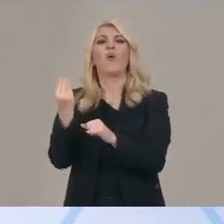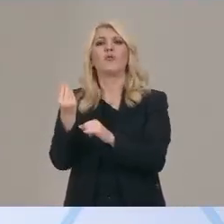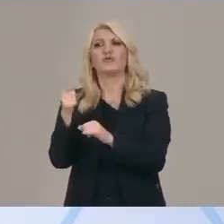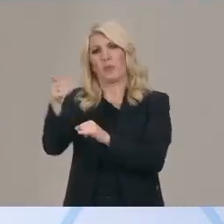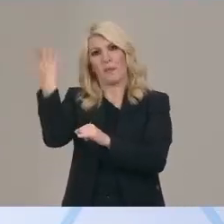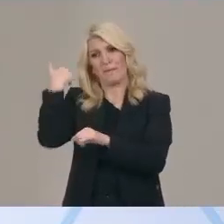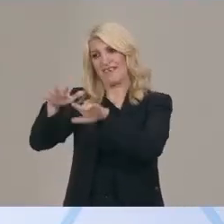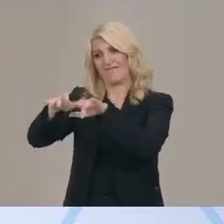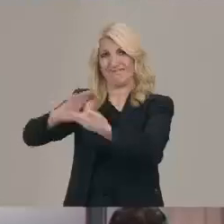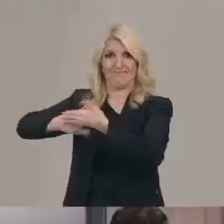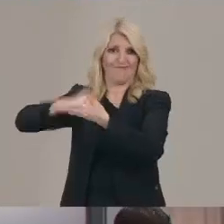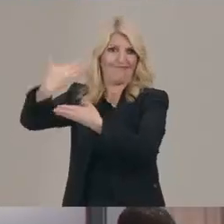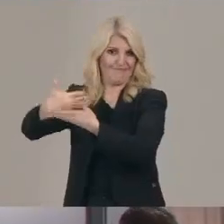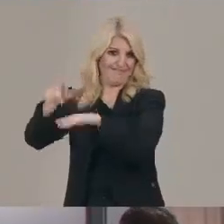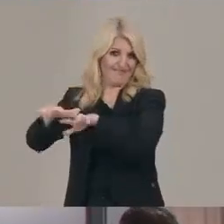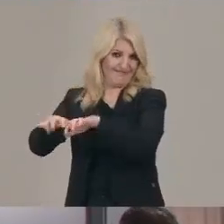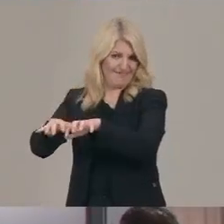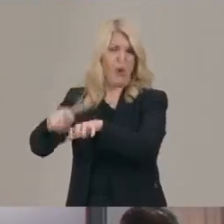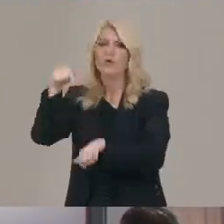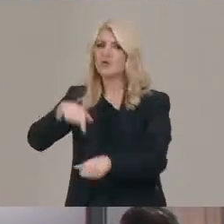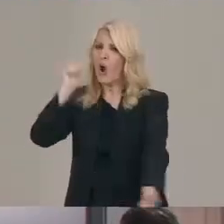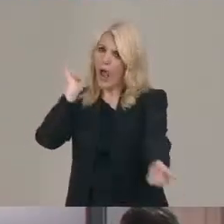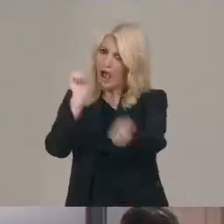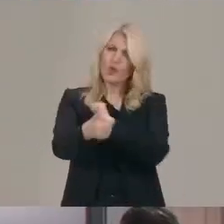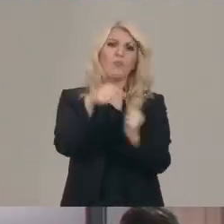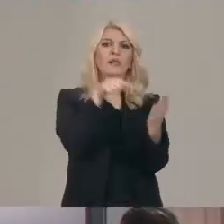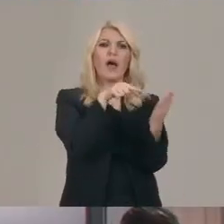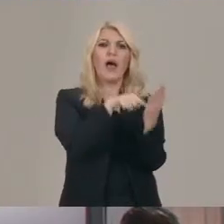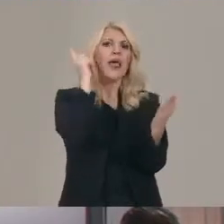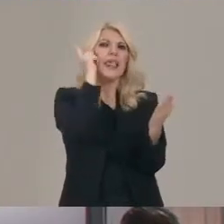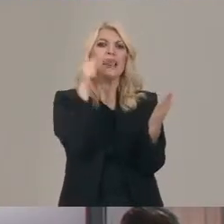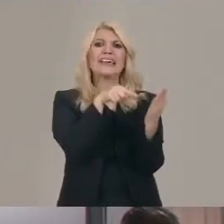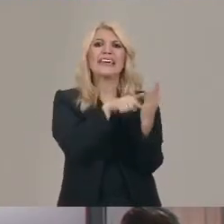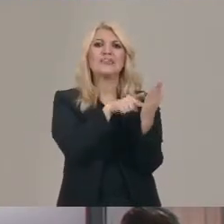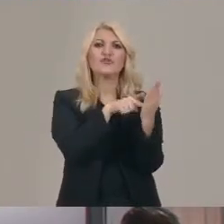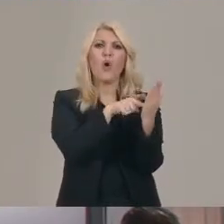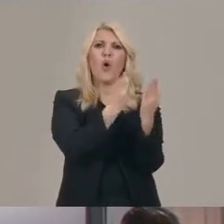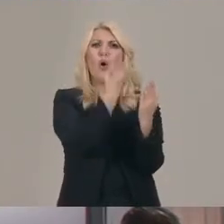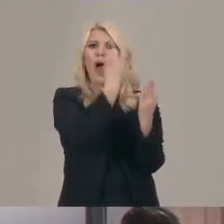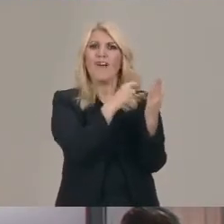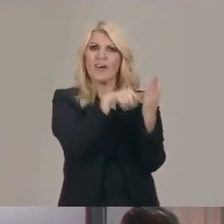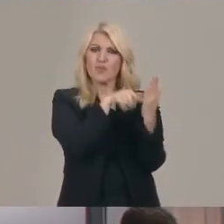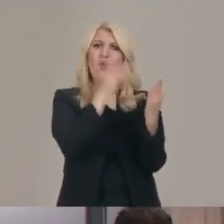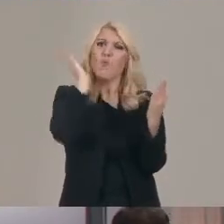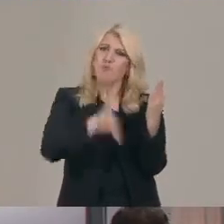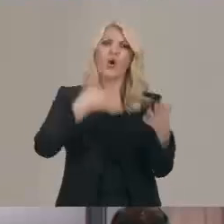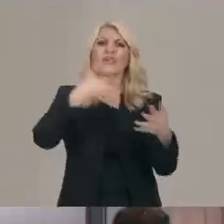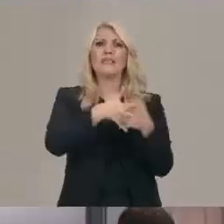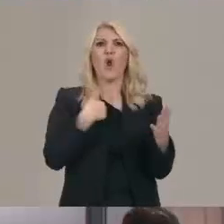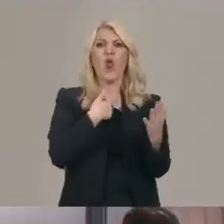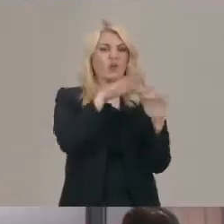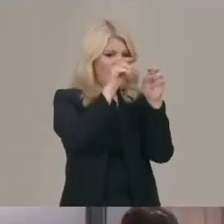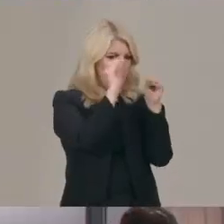ή tablet. Αυτό είναι το πρώτο. Το δεύτερο είναι η έναρξη λειτουργίας του